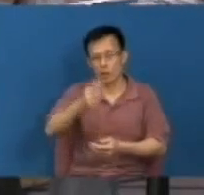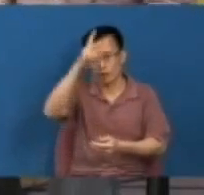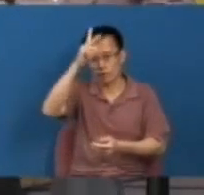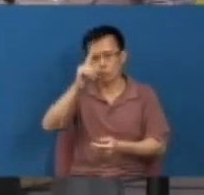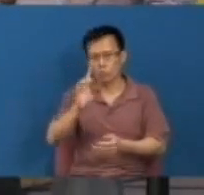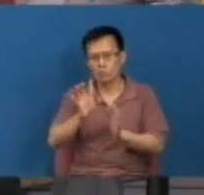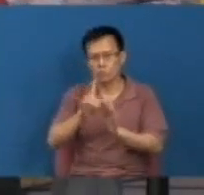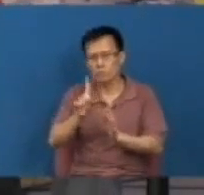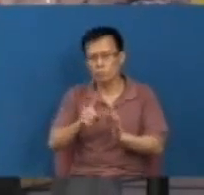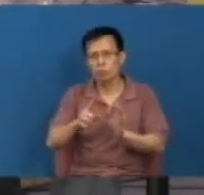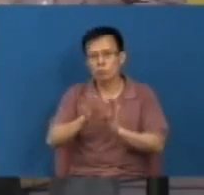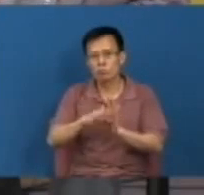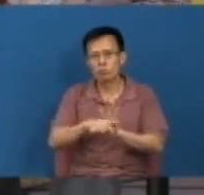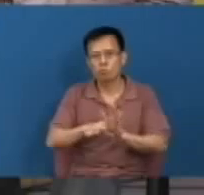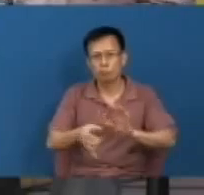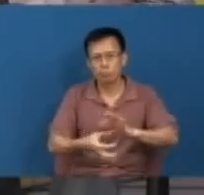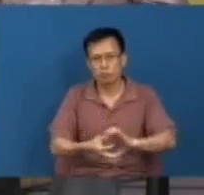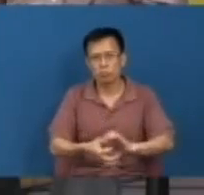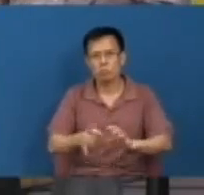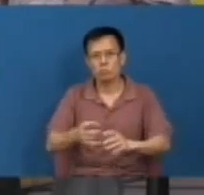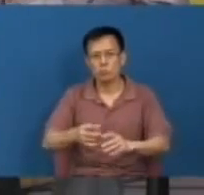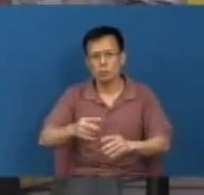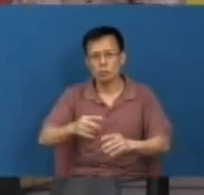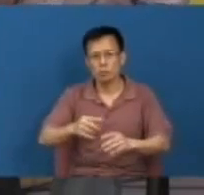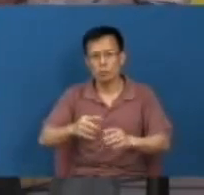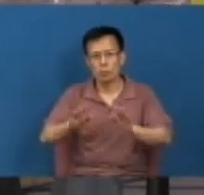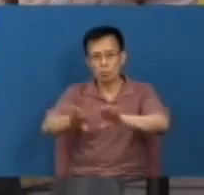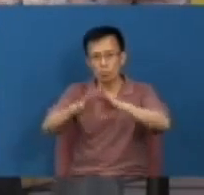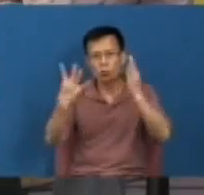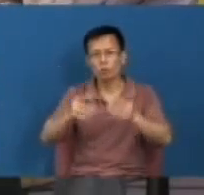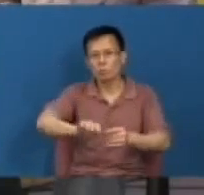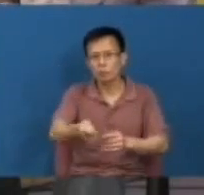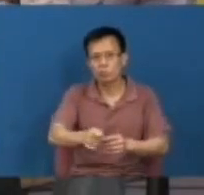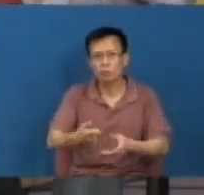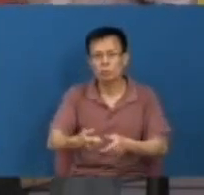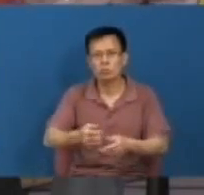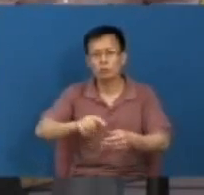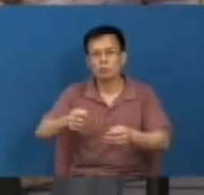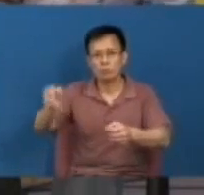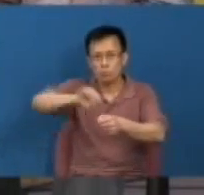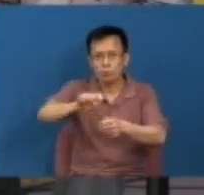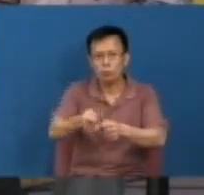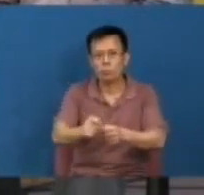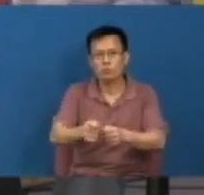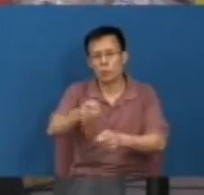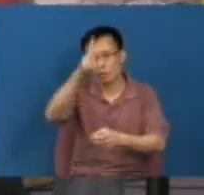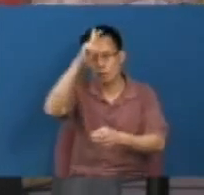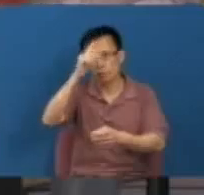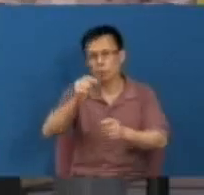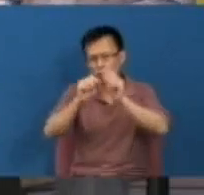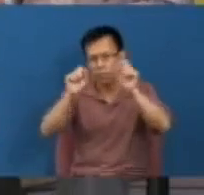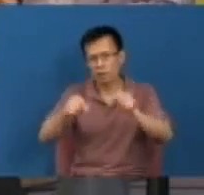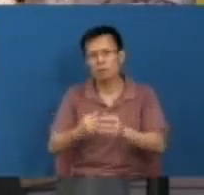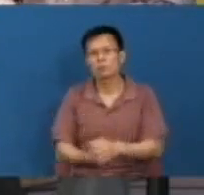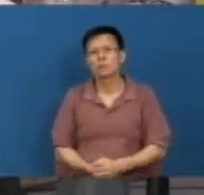勾結，將你原有嘅鎖咧換咗咧。他哋已經犯咗盜竊啊嘛， 你講啱， 係佢哋嘅問題啊嘛， 係佢嘅問題， 點會係你嘅問題